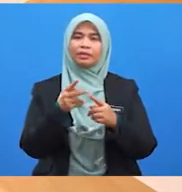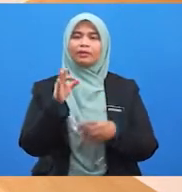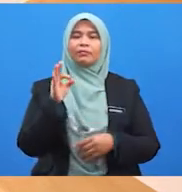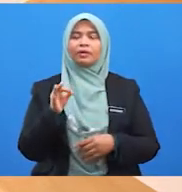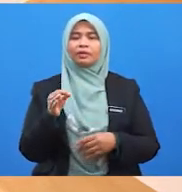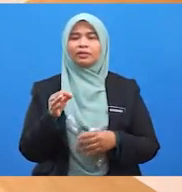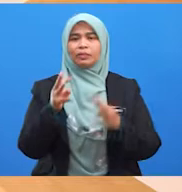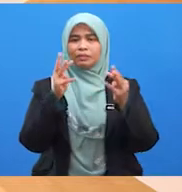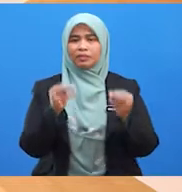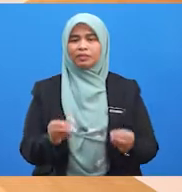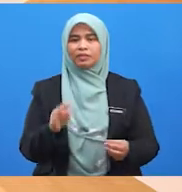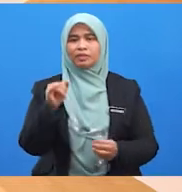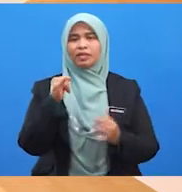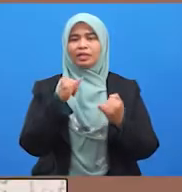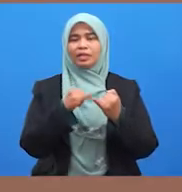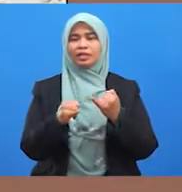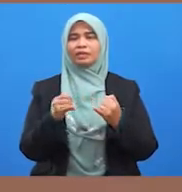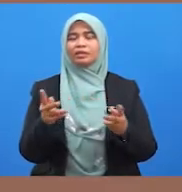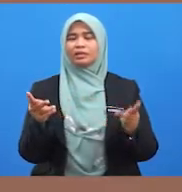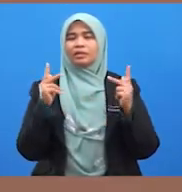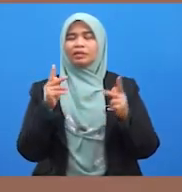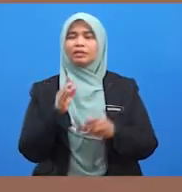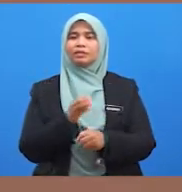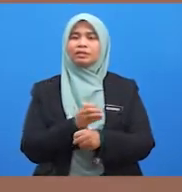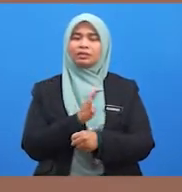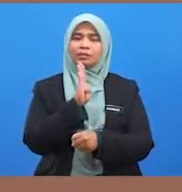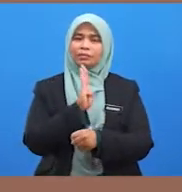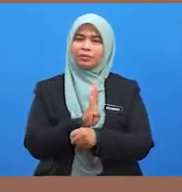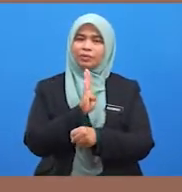faktor manusia yang terakhir iaitu tenaga buruh.